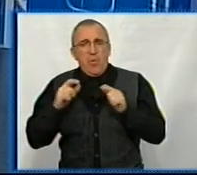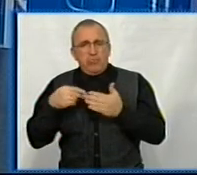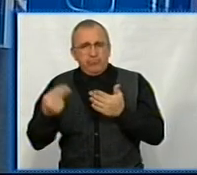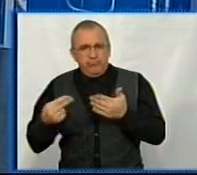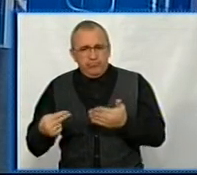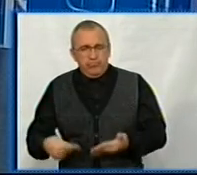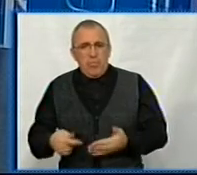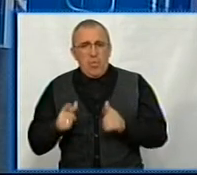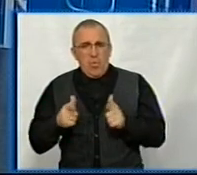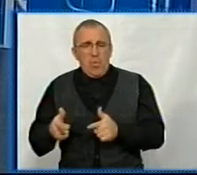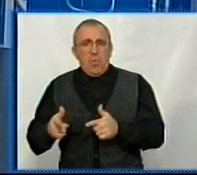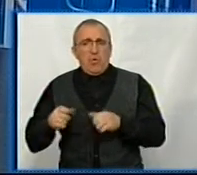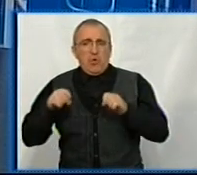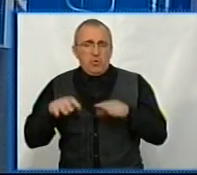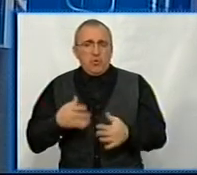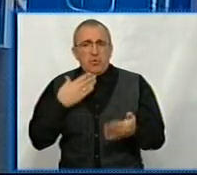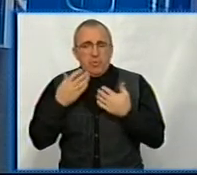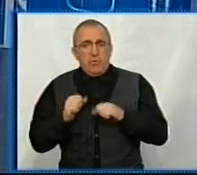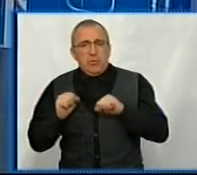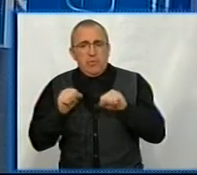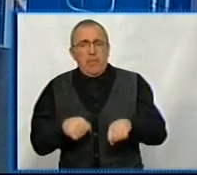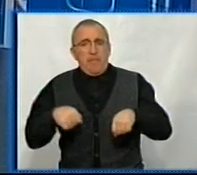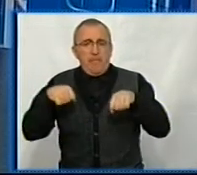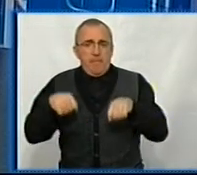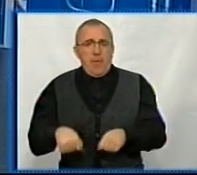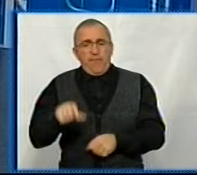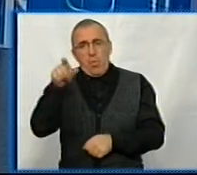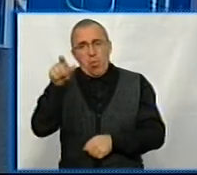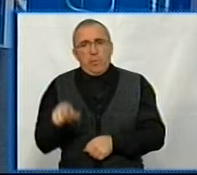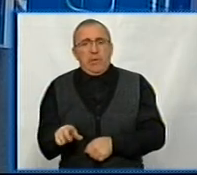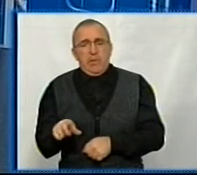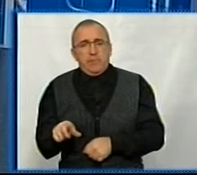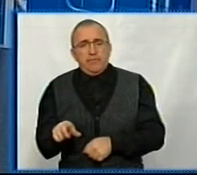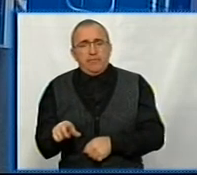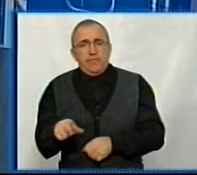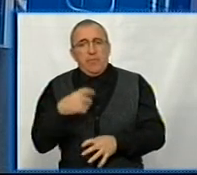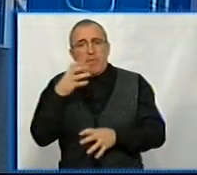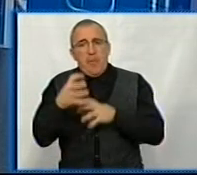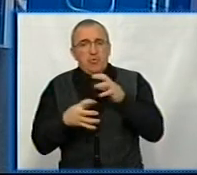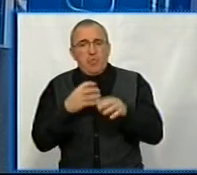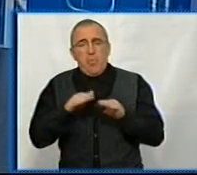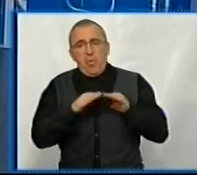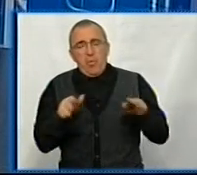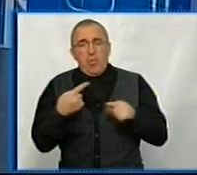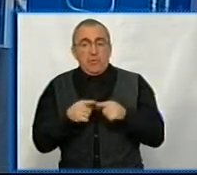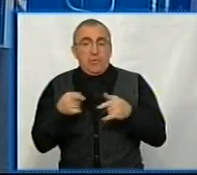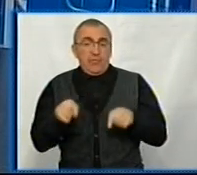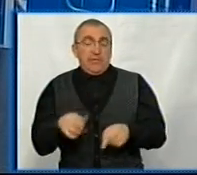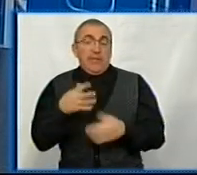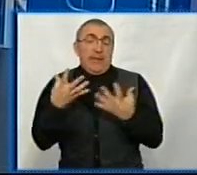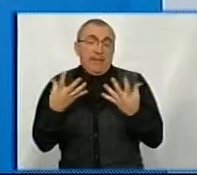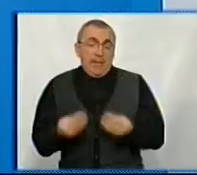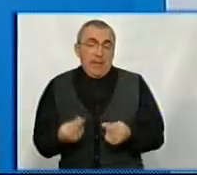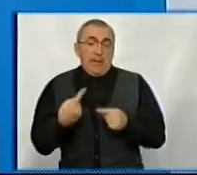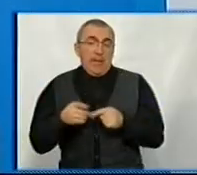дуже багато рішень, які стосувалися захисту прав людини на міжнародному рівні. І тому саме в ці дні і